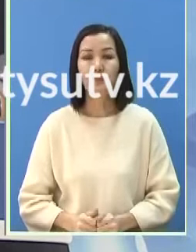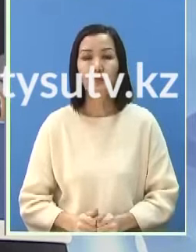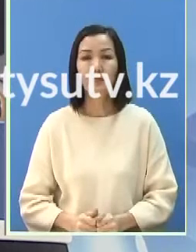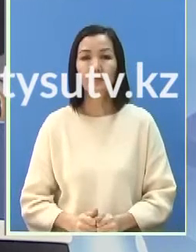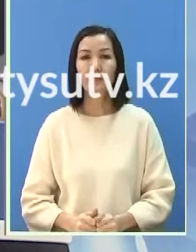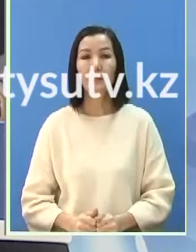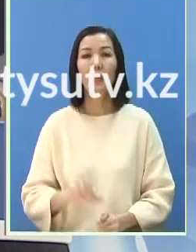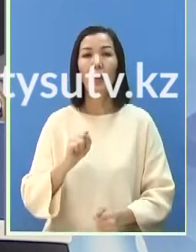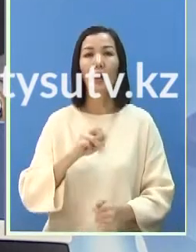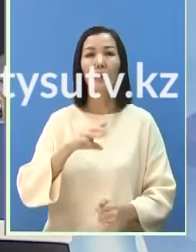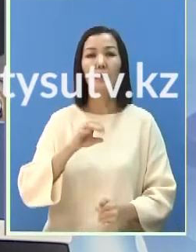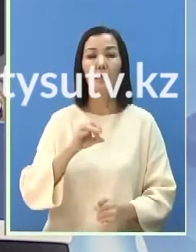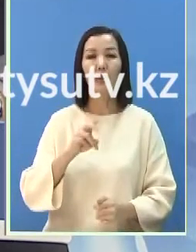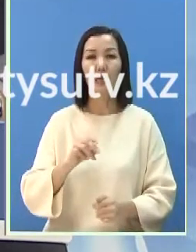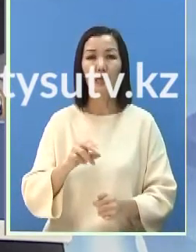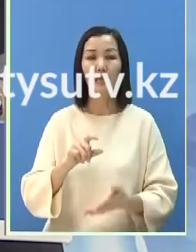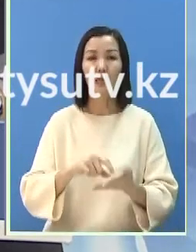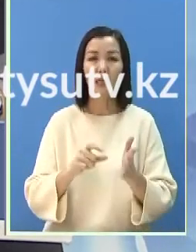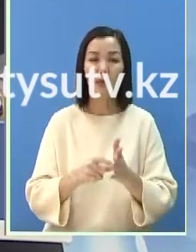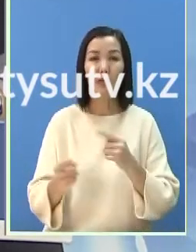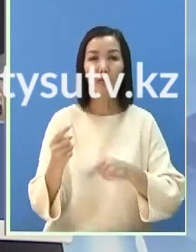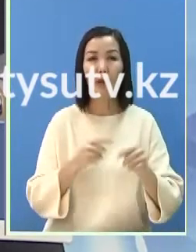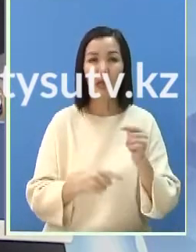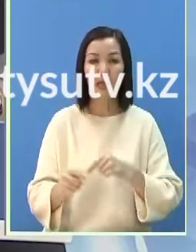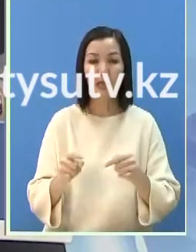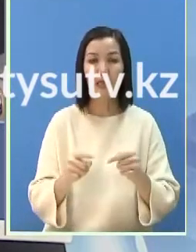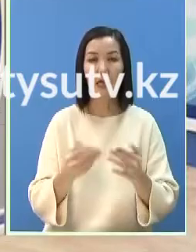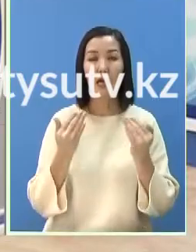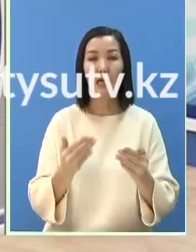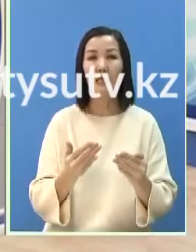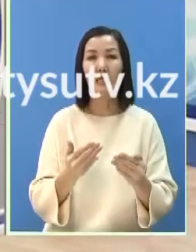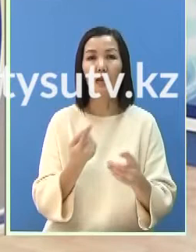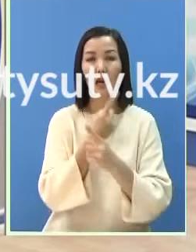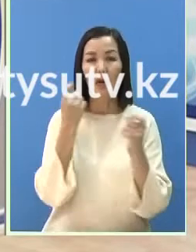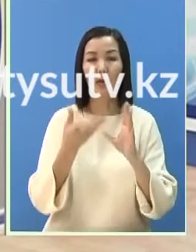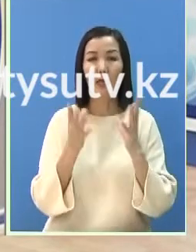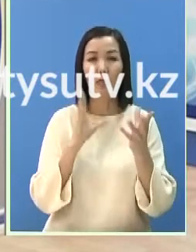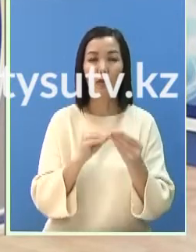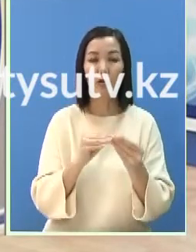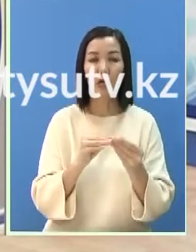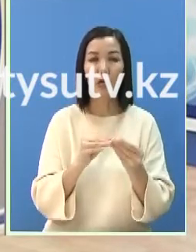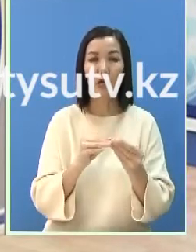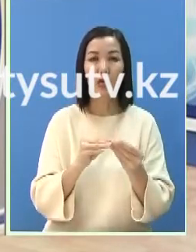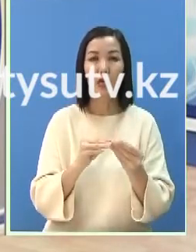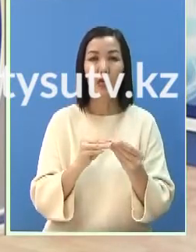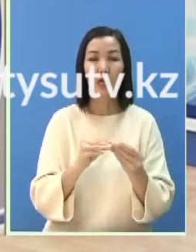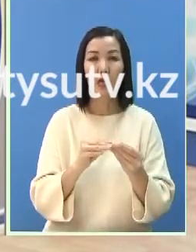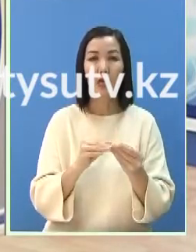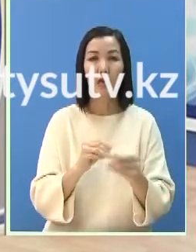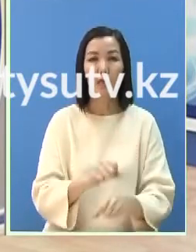Өңірлік атамекен кәсіпкерлер палатасының мәліметіне сәйкес, қазіргі таңда осы